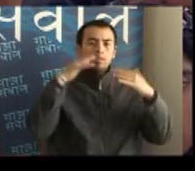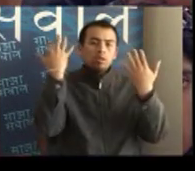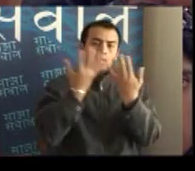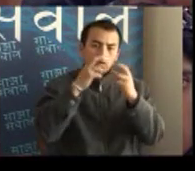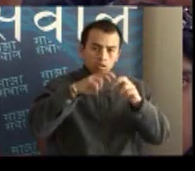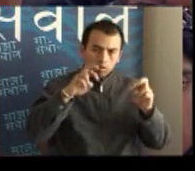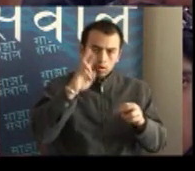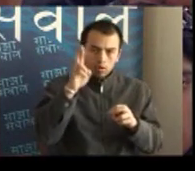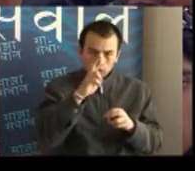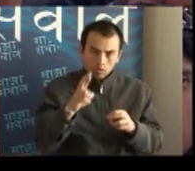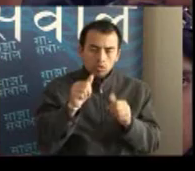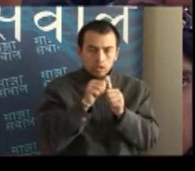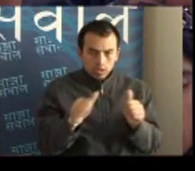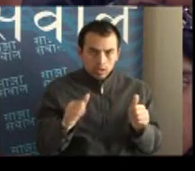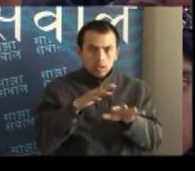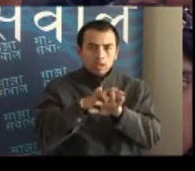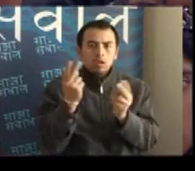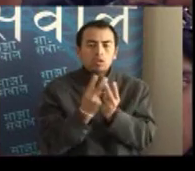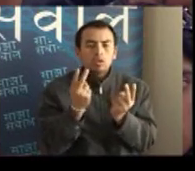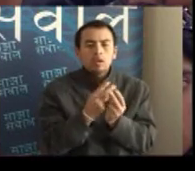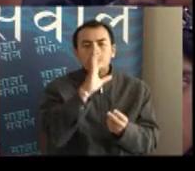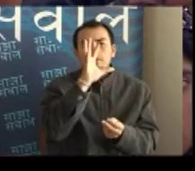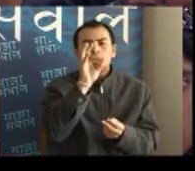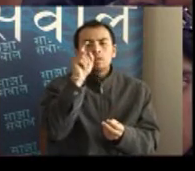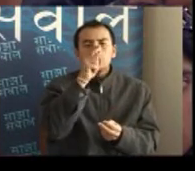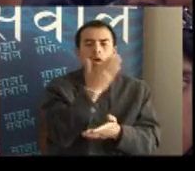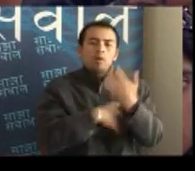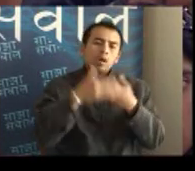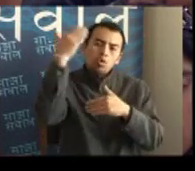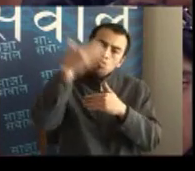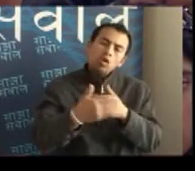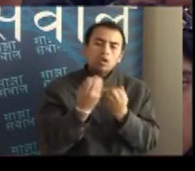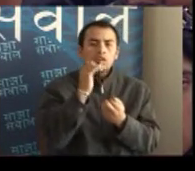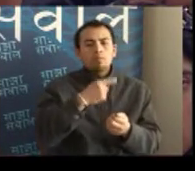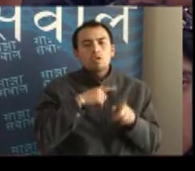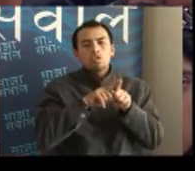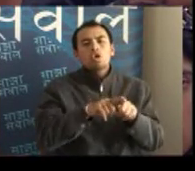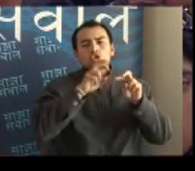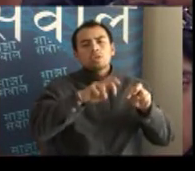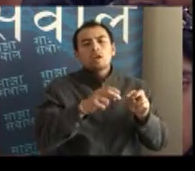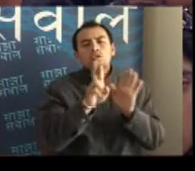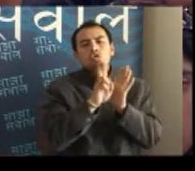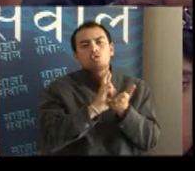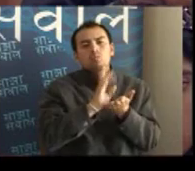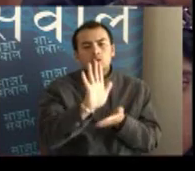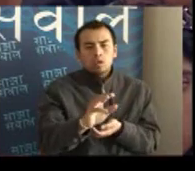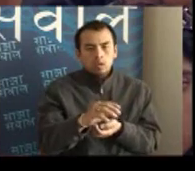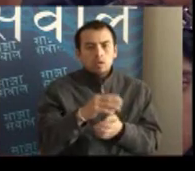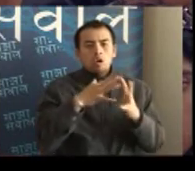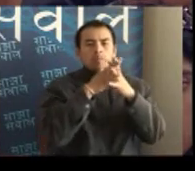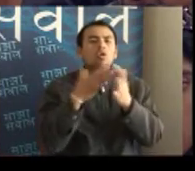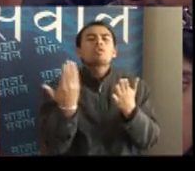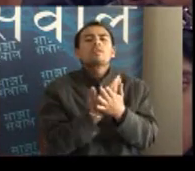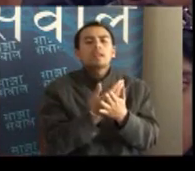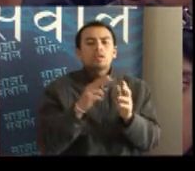सर्वेक्षण र रिसर्चहरूले के देखाएका छन् भने धेरै जसो अलमोस्ट 50% अपाङ्गता चाहिँ रोकथाम गर्न सकिन्छ। मसँग एउटा तथ्याङ्क छ, मार्च अफ डायम्स भन्ने अमेरिकामा एउटा संस्था छ, त्यसले